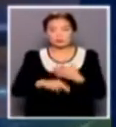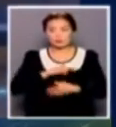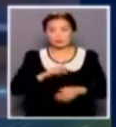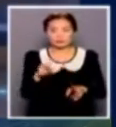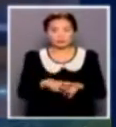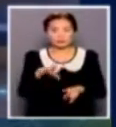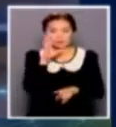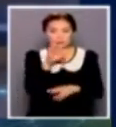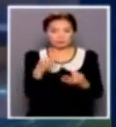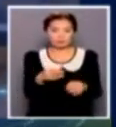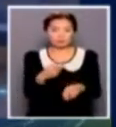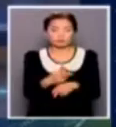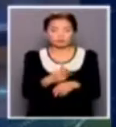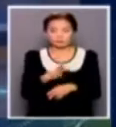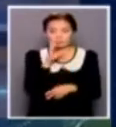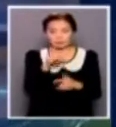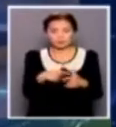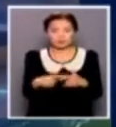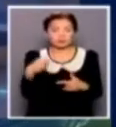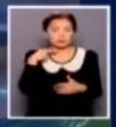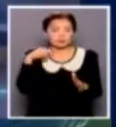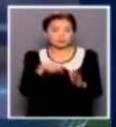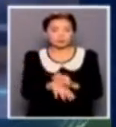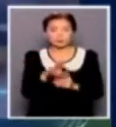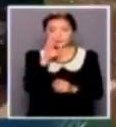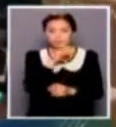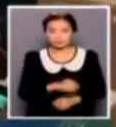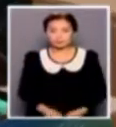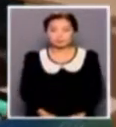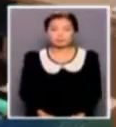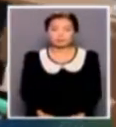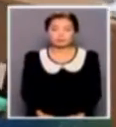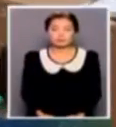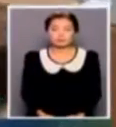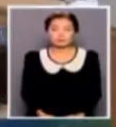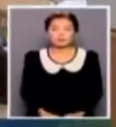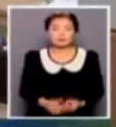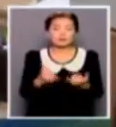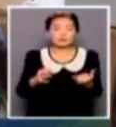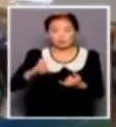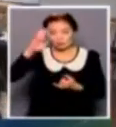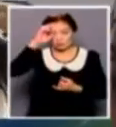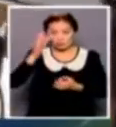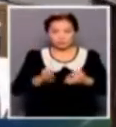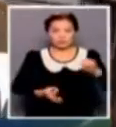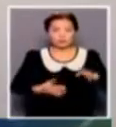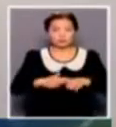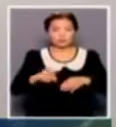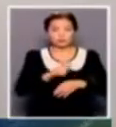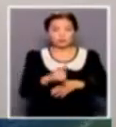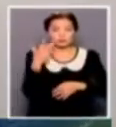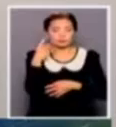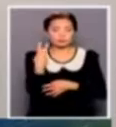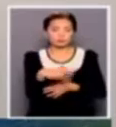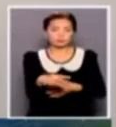работам, ограничения свободы, либо лишения свободы до 2 лет. В настоящее время государственным судебным исполнителям